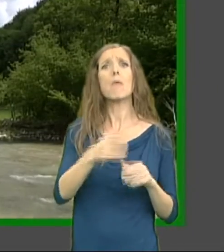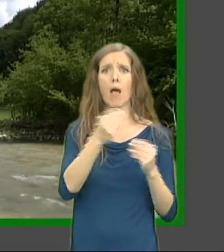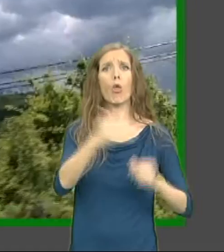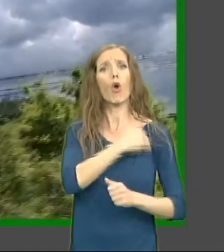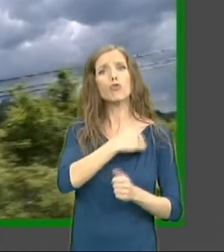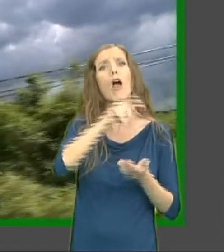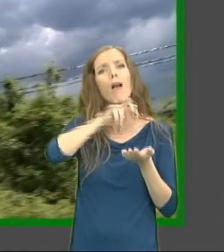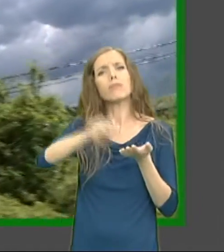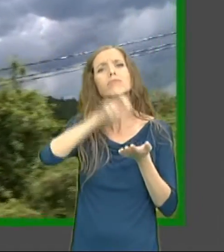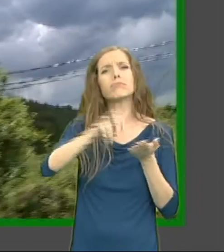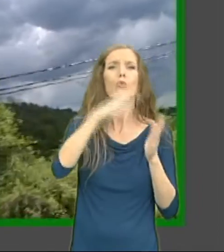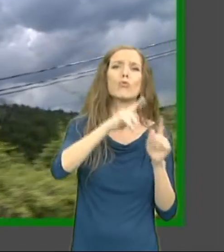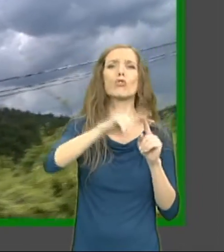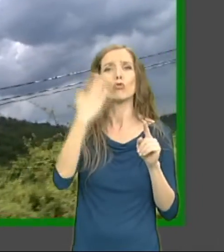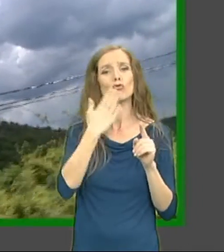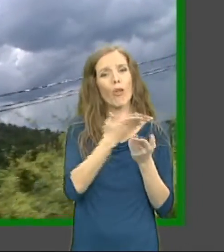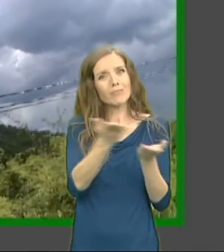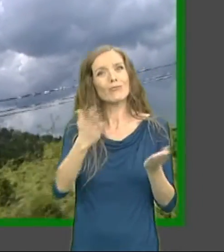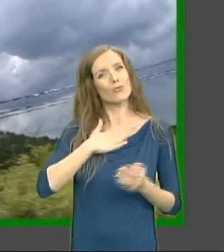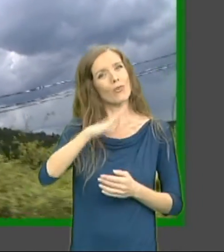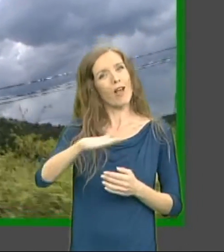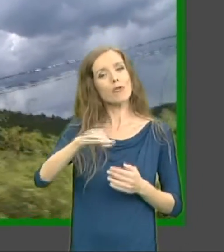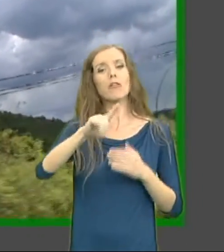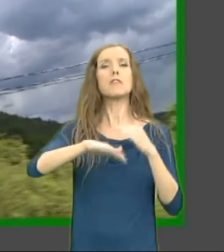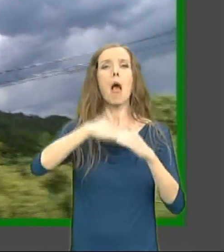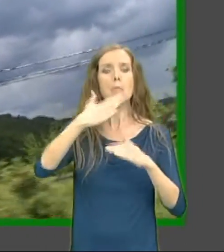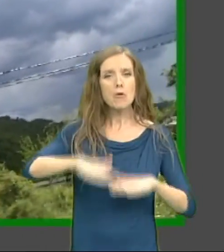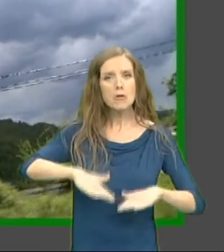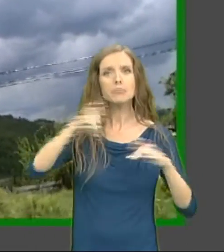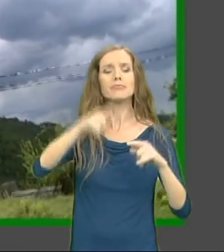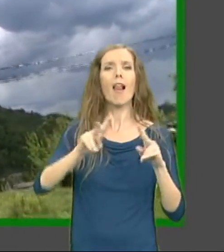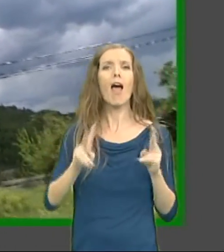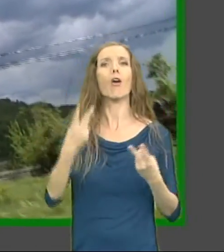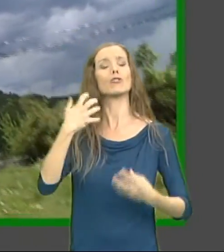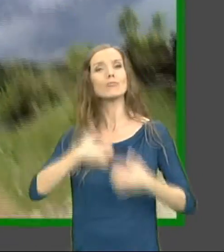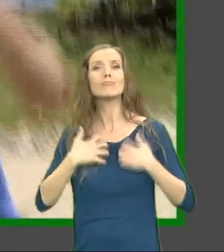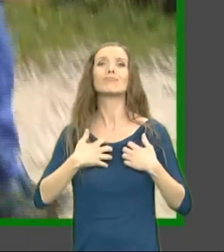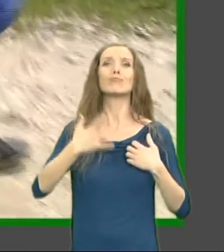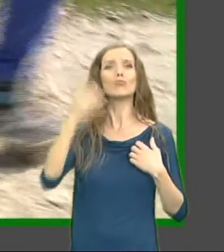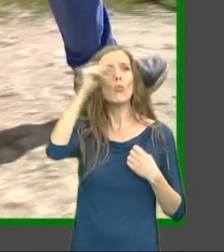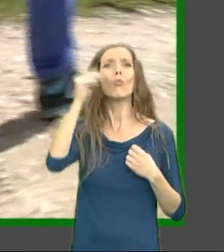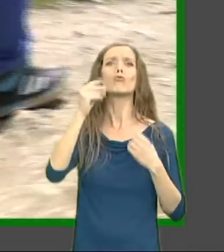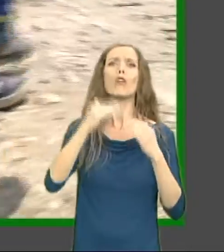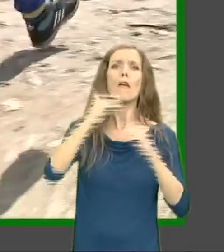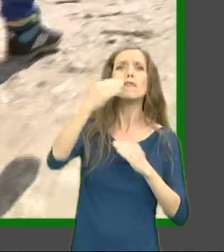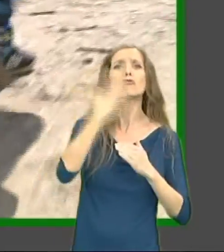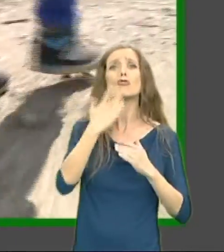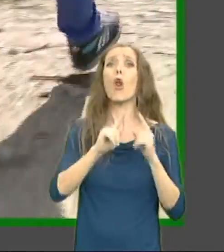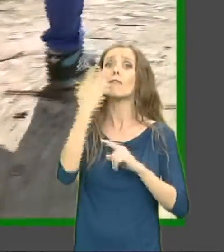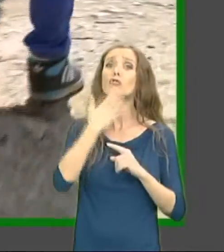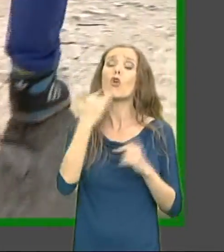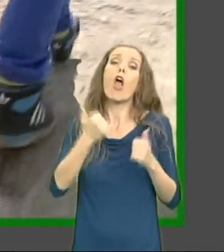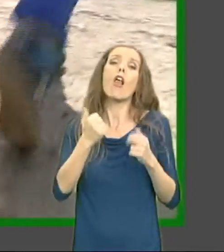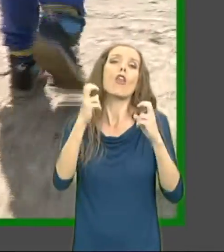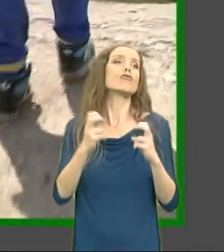do svojih škola. To su naša deca, koja kasnije sa lakoćom i znatiželjom uče više i visoke škole ili ostaju